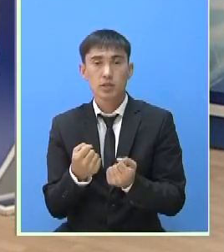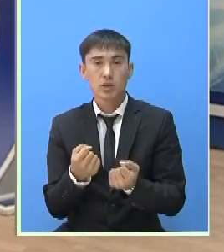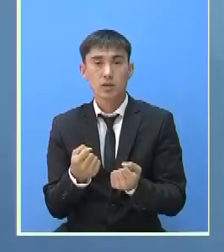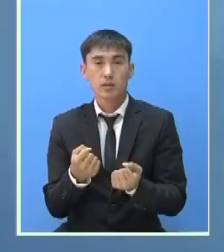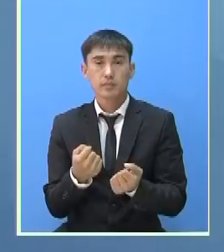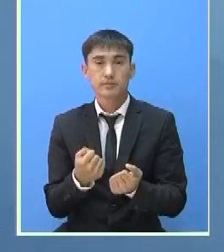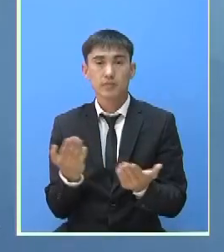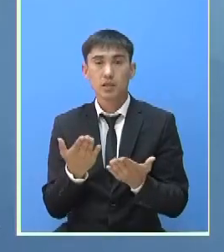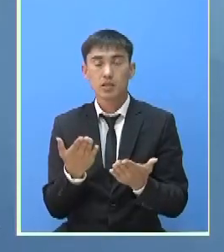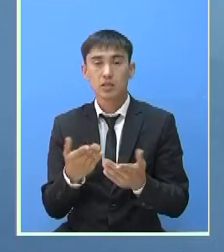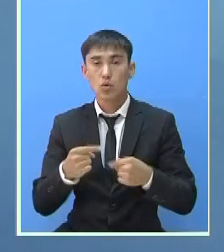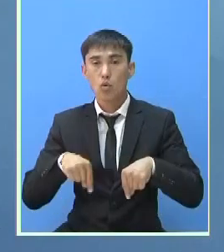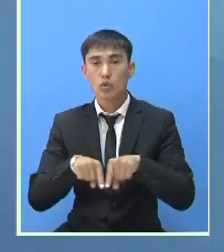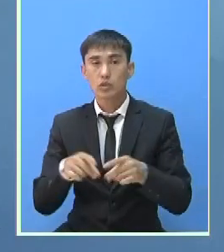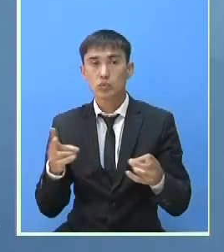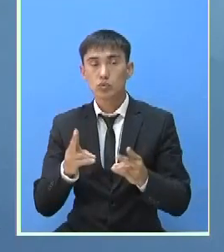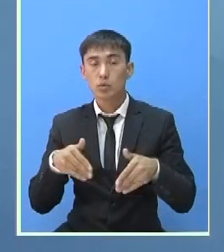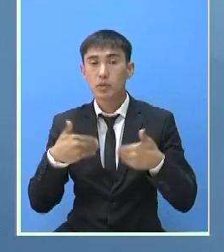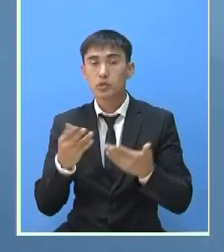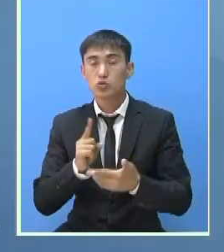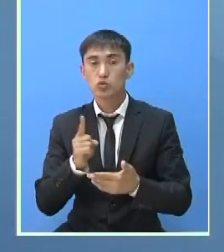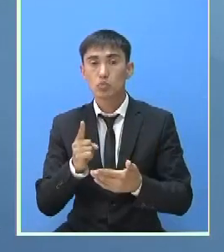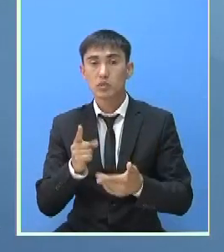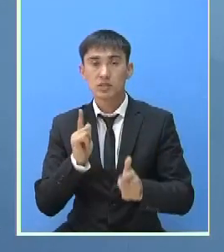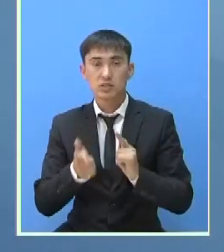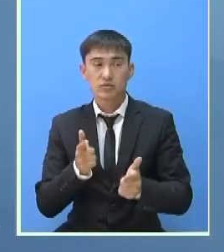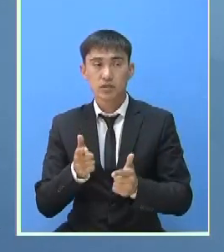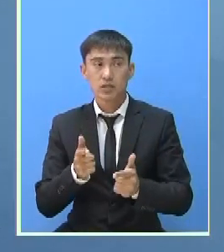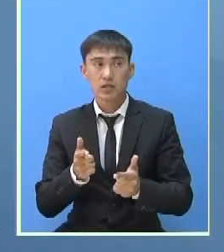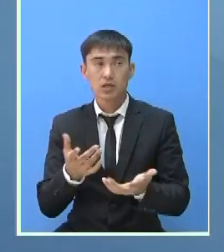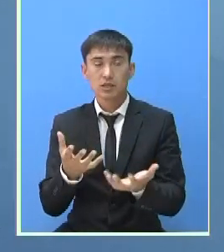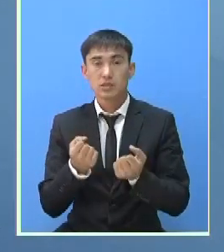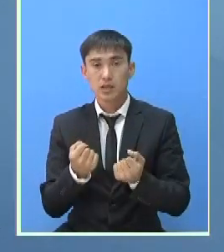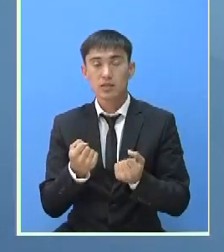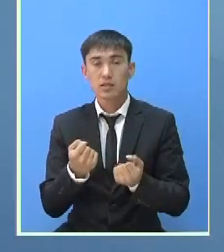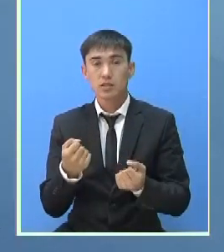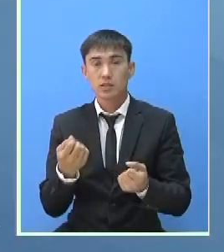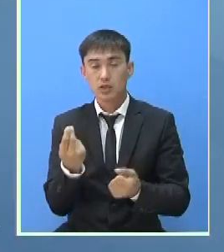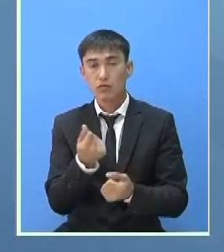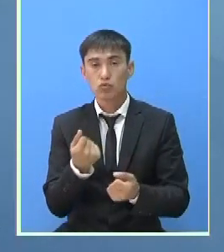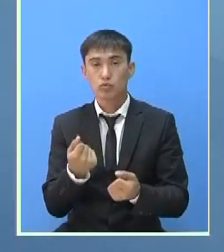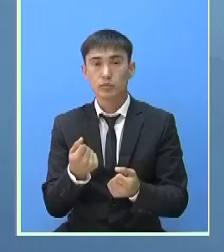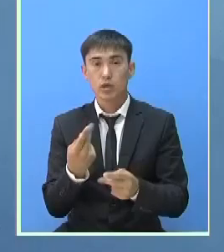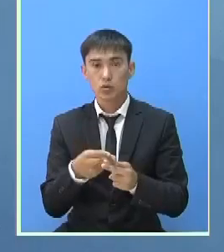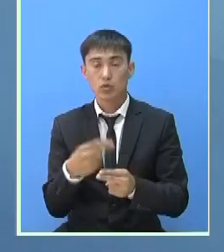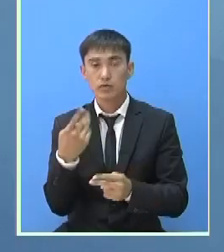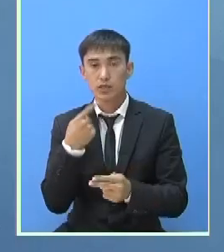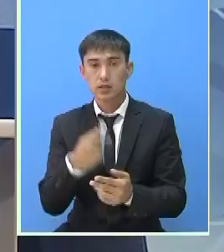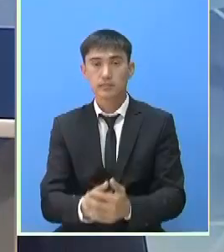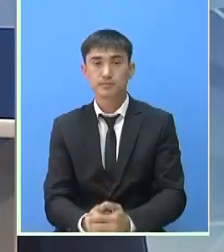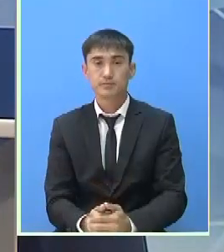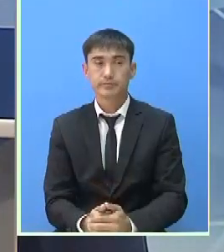рода. Да. В какие органы необходимо обратиться, чтобы действительно стать обладателем вот таких вот сумм, которые вы назвали?